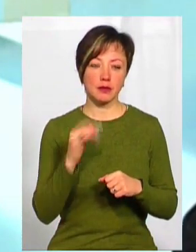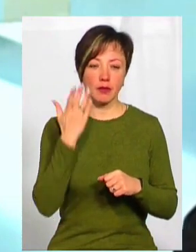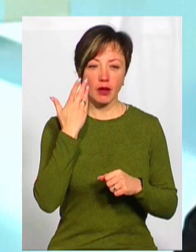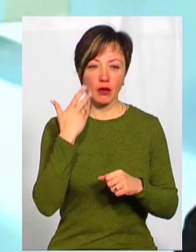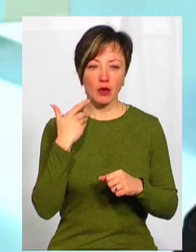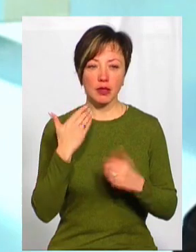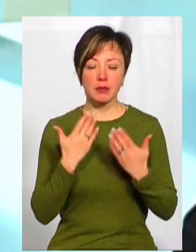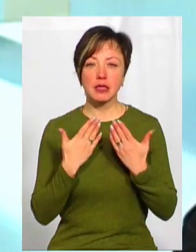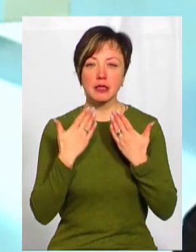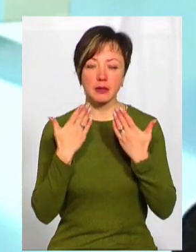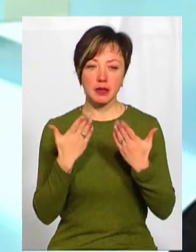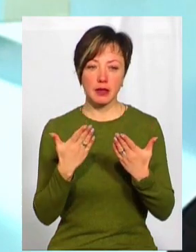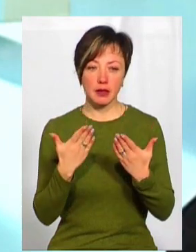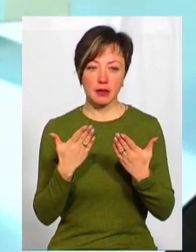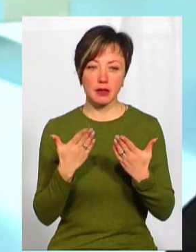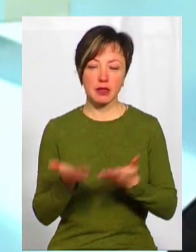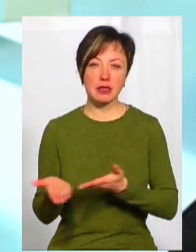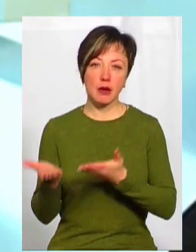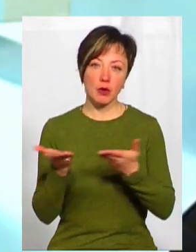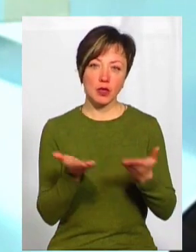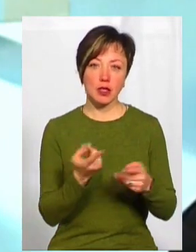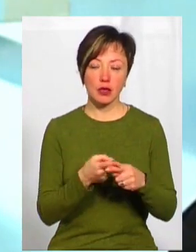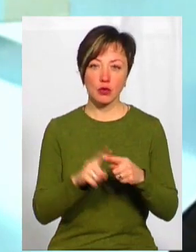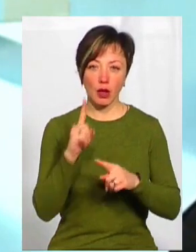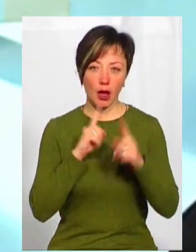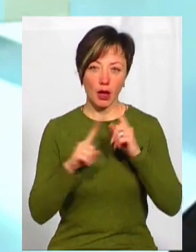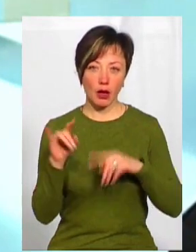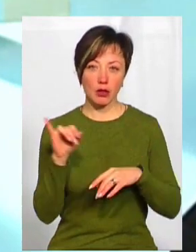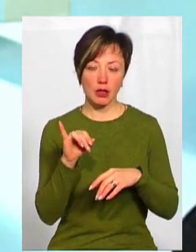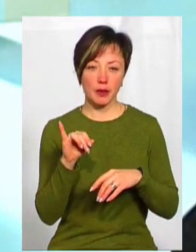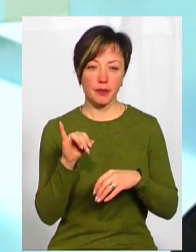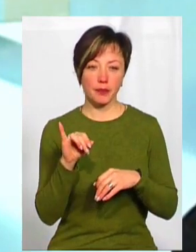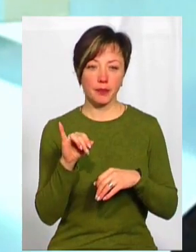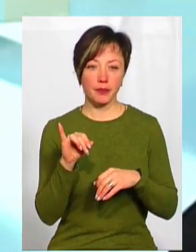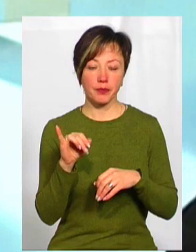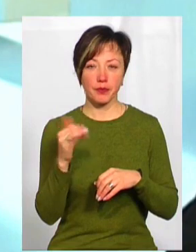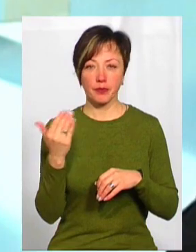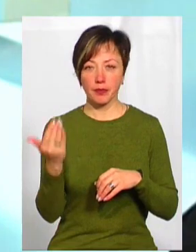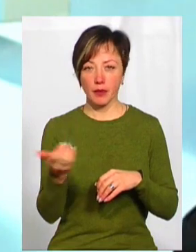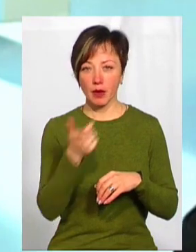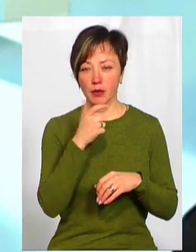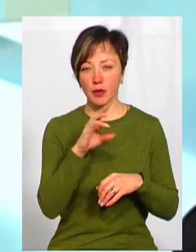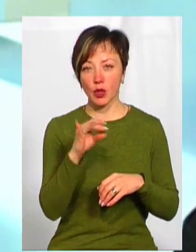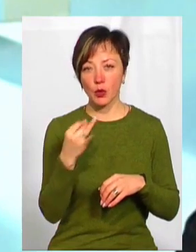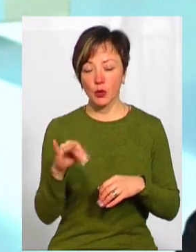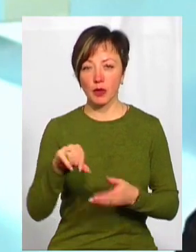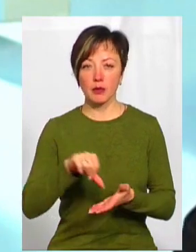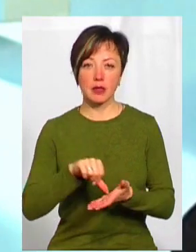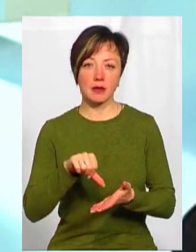ми запитали, бо ми запросили на цю нараду, і якраз от і був пан Юрій, і був